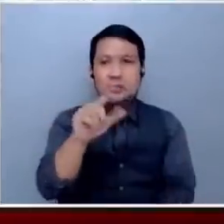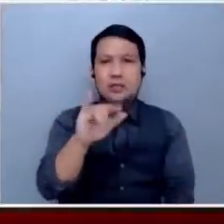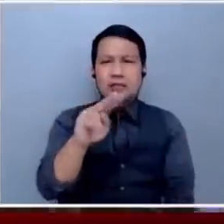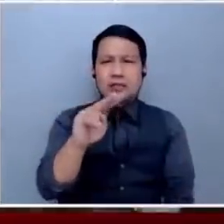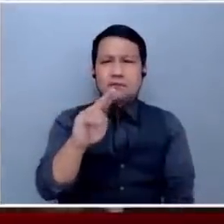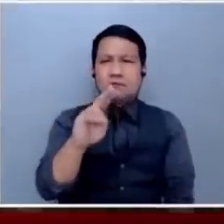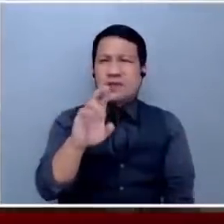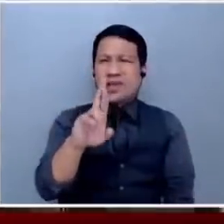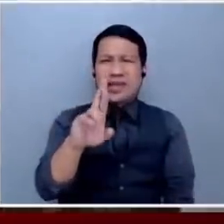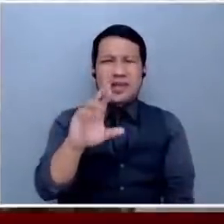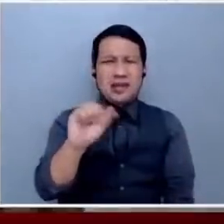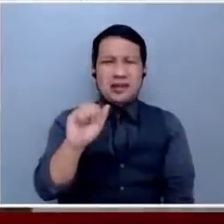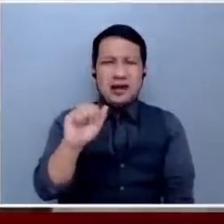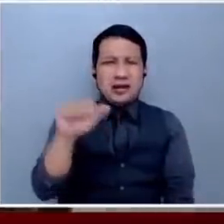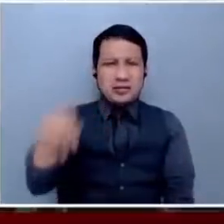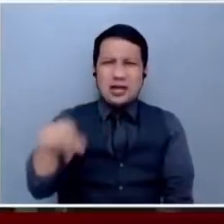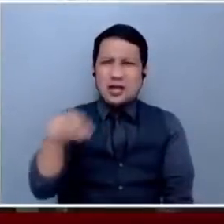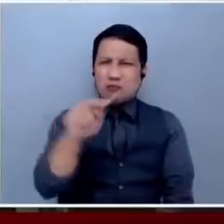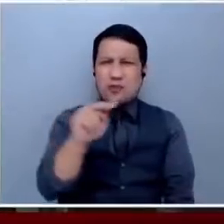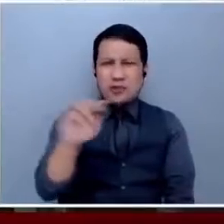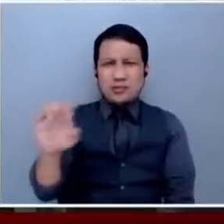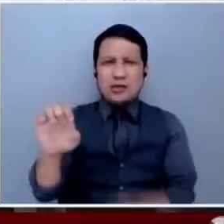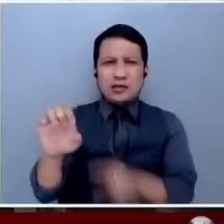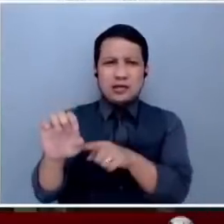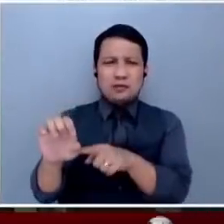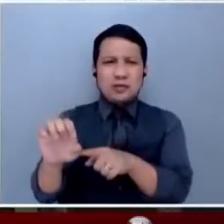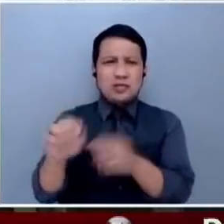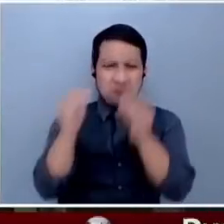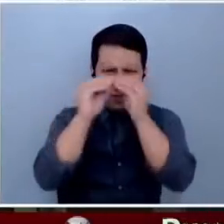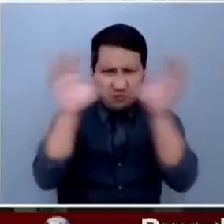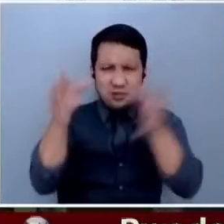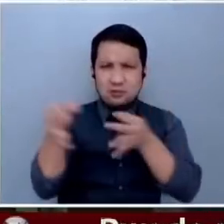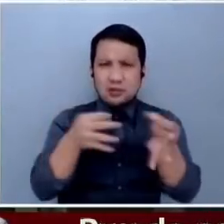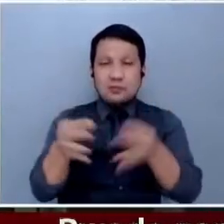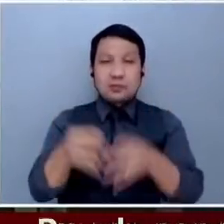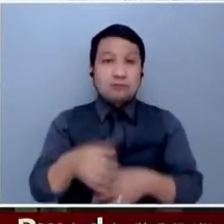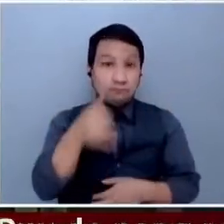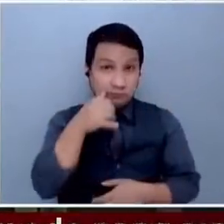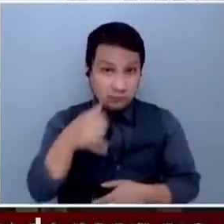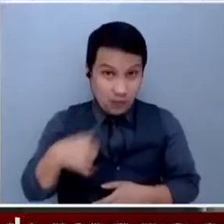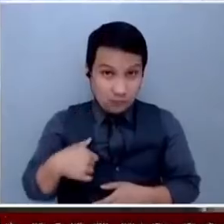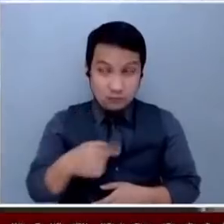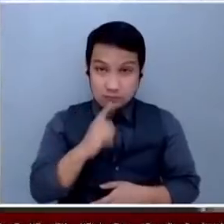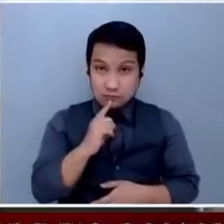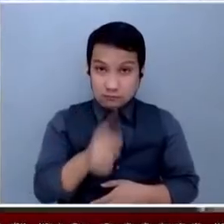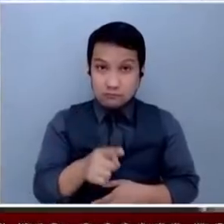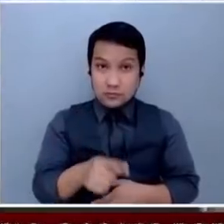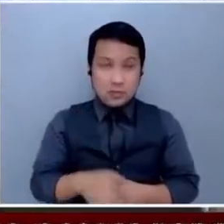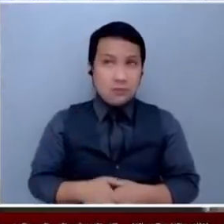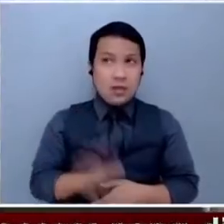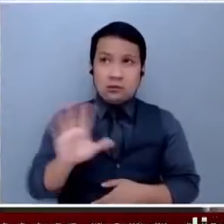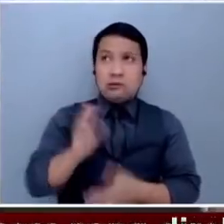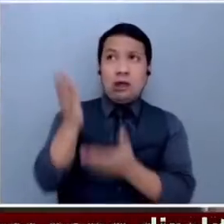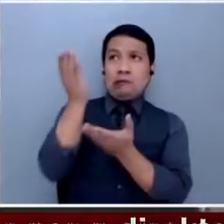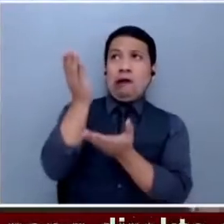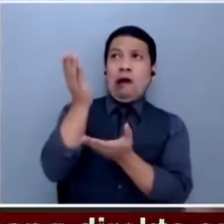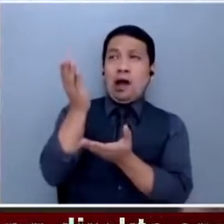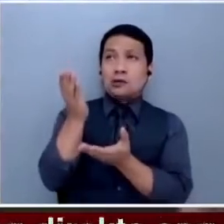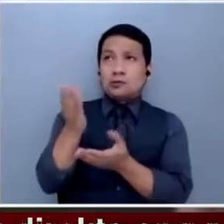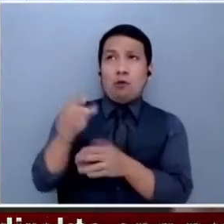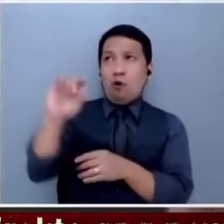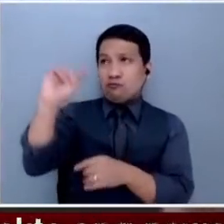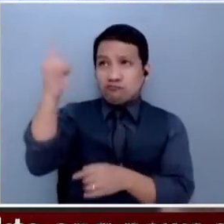Ecija. At sa okasyong ito, nilinaw din ni Mayor ang pahayag niya kahapon na hindi sa hinihingi niya at